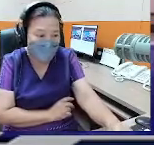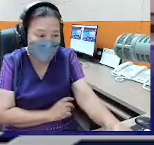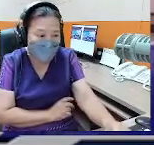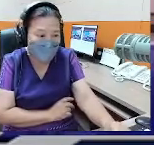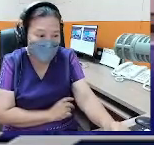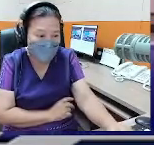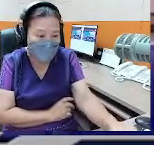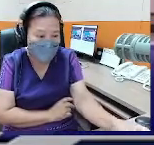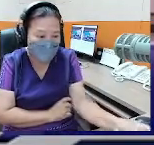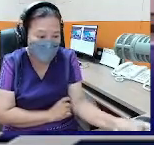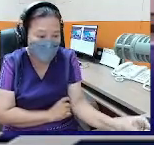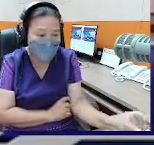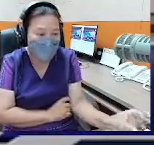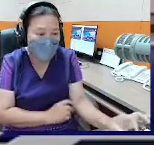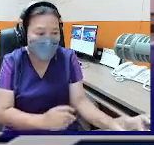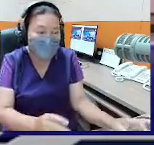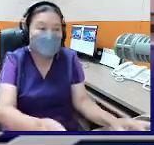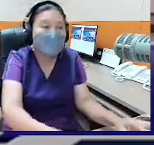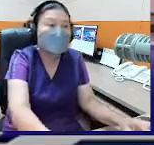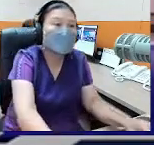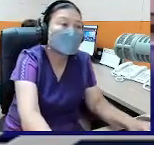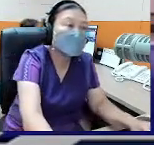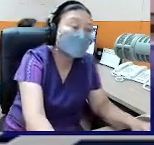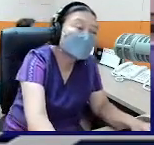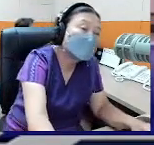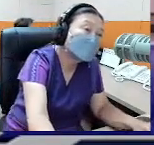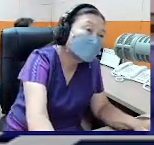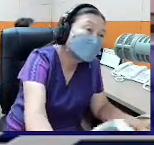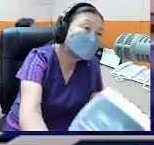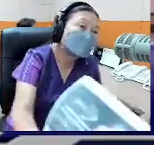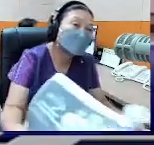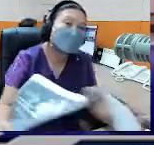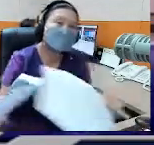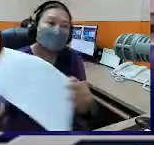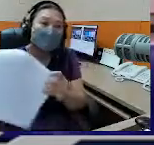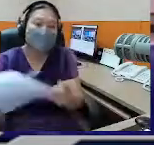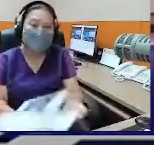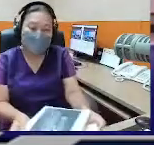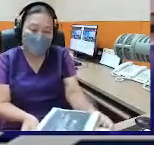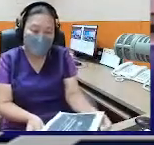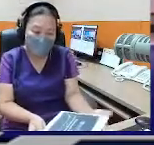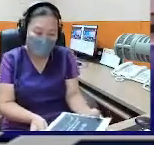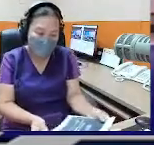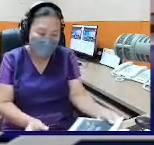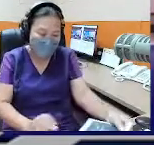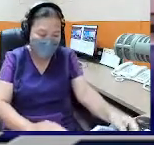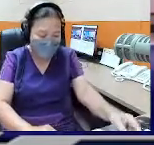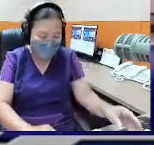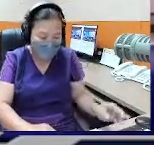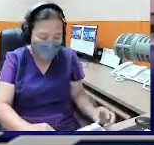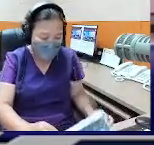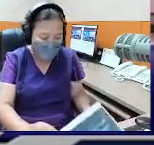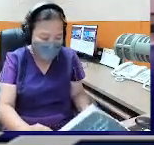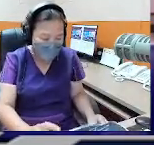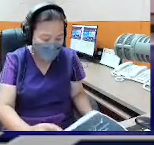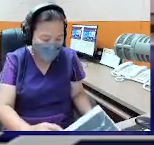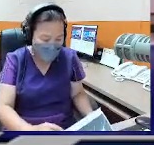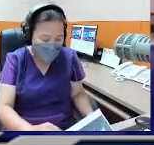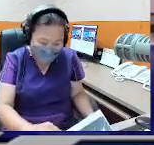คาของค่าหน่วยกิจอะค่ะแต่ในช่วงแรกเข้าก็จะมีค่าธรรมเนียมแรกเข้านะคะอยู่ที่ 7,000 บาทอะ